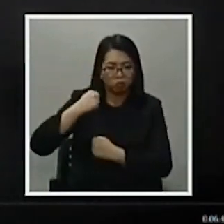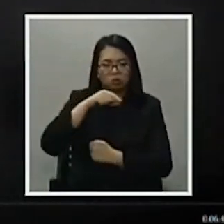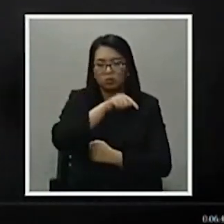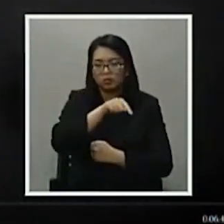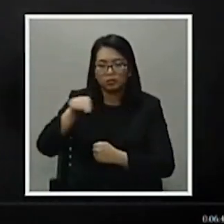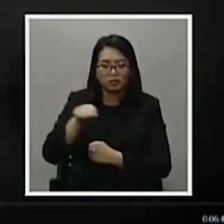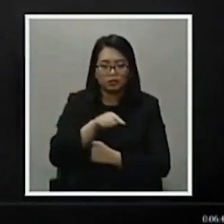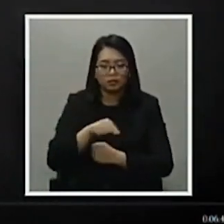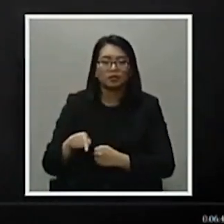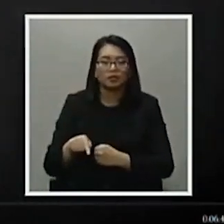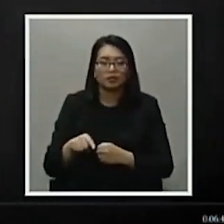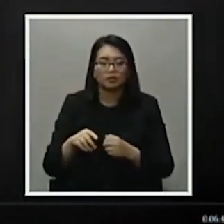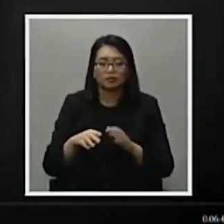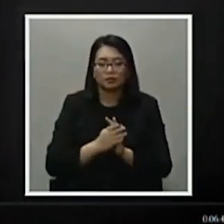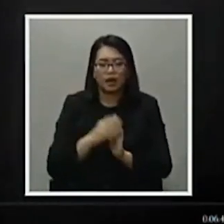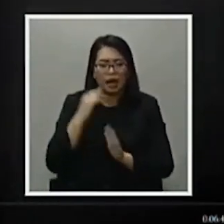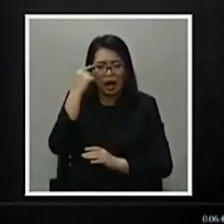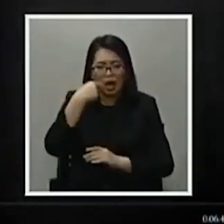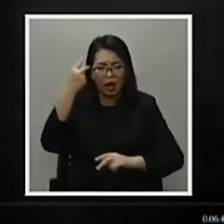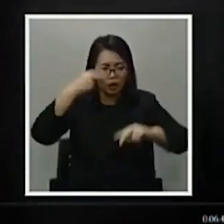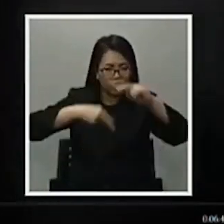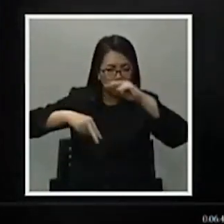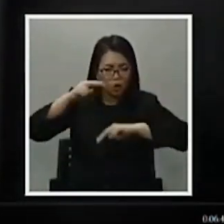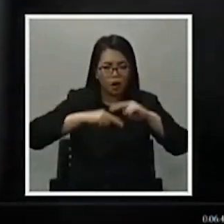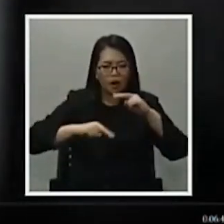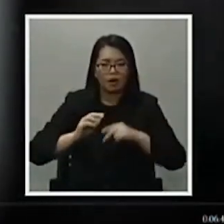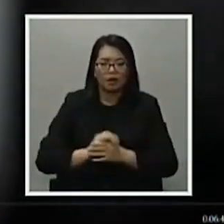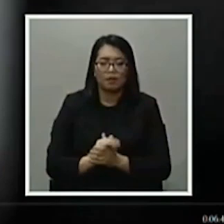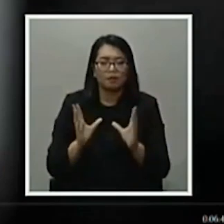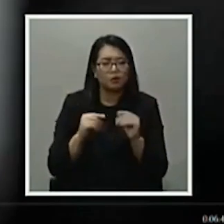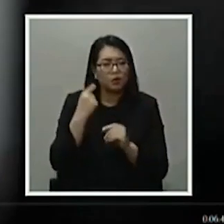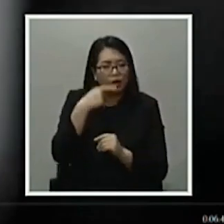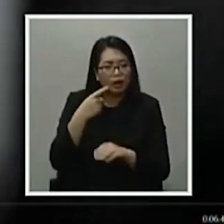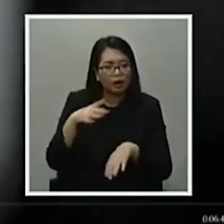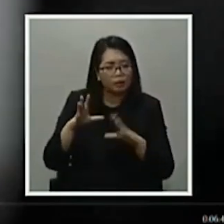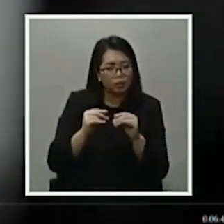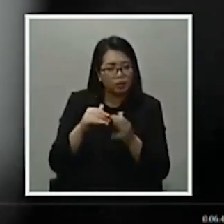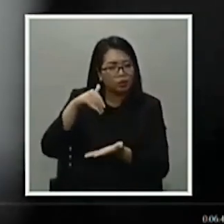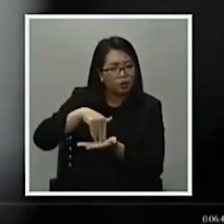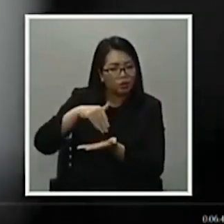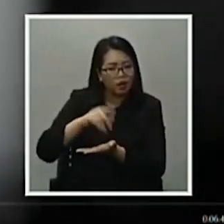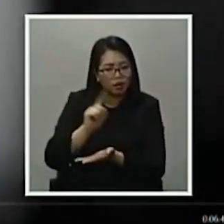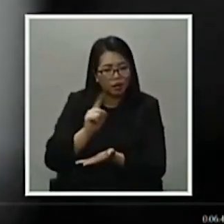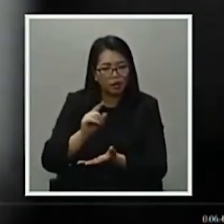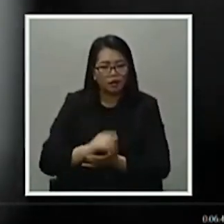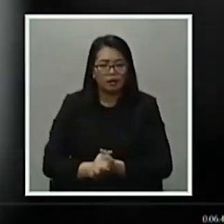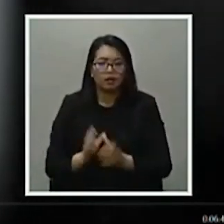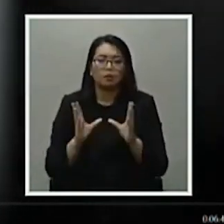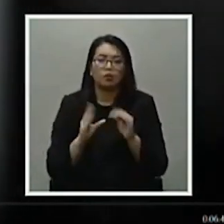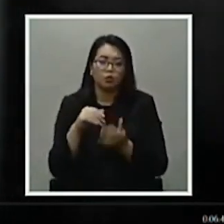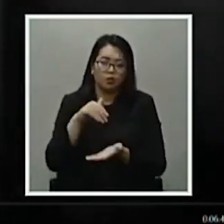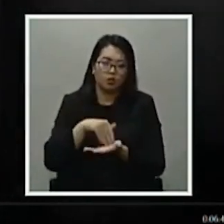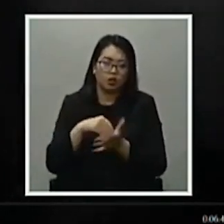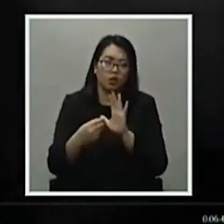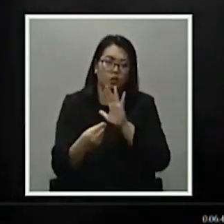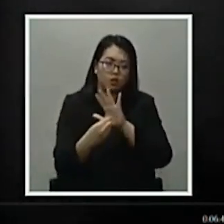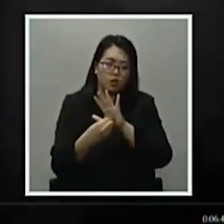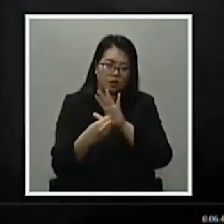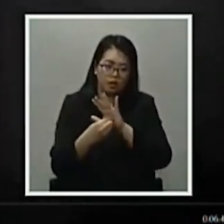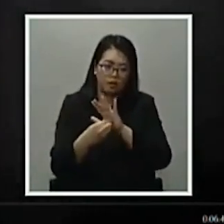นี้ครับ ถ้ามีคนดูแลเรื่องการประชุมเนี่ยค่ะที่ประชุมจัดส่วนกลางไปเลยนะ ครับเรื่องจัดส่วนกลางครับจัดค